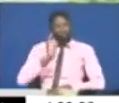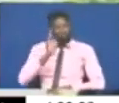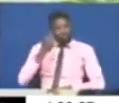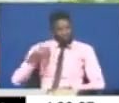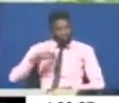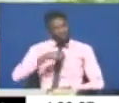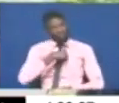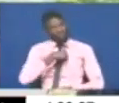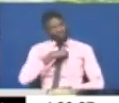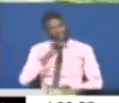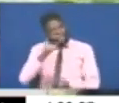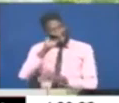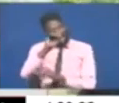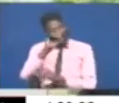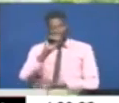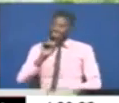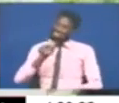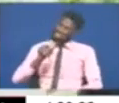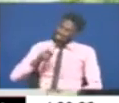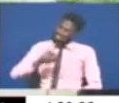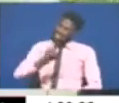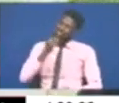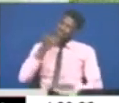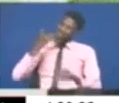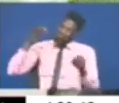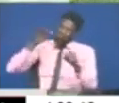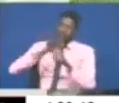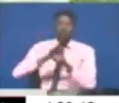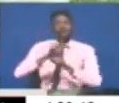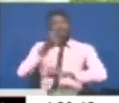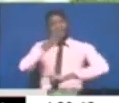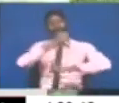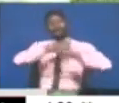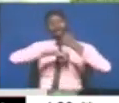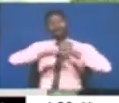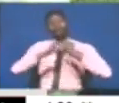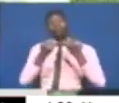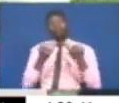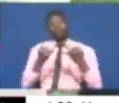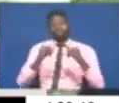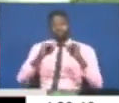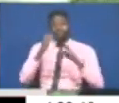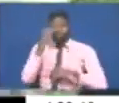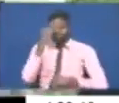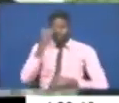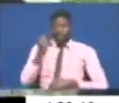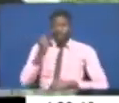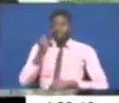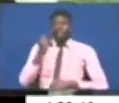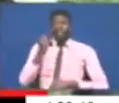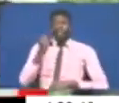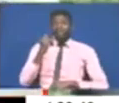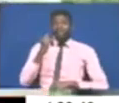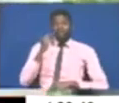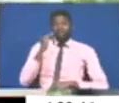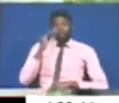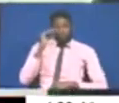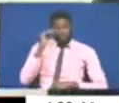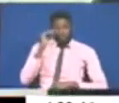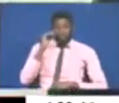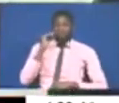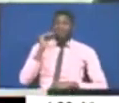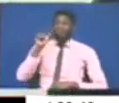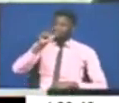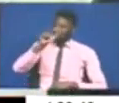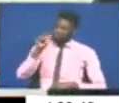ahadi aliyoiweka aitekeleze, kwa sababu pwani yetu imekufa baada ya bandari, huduma za bandari